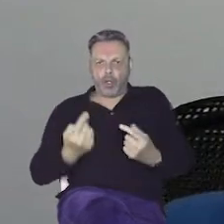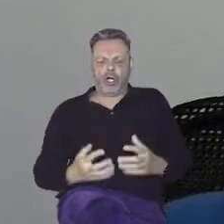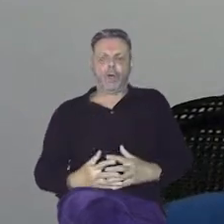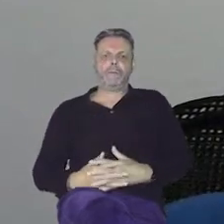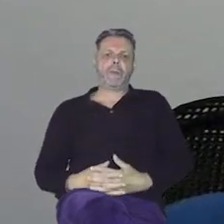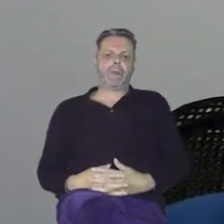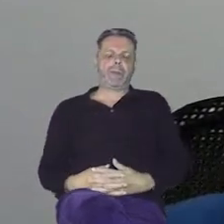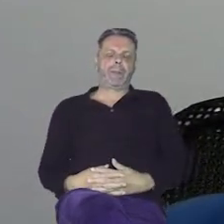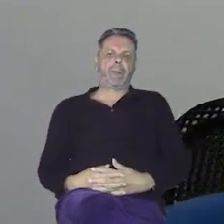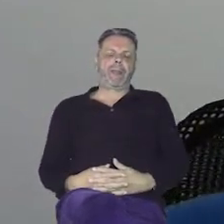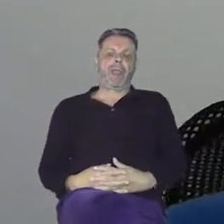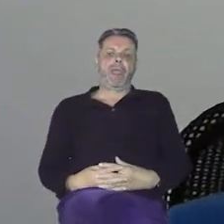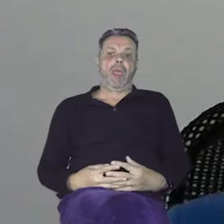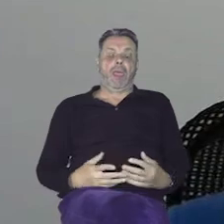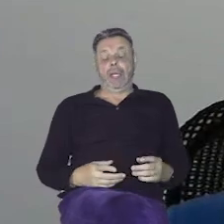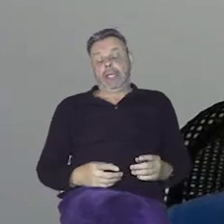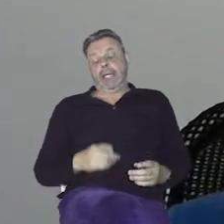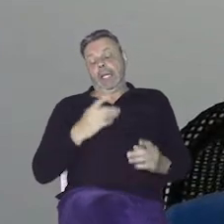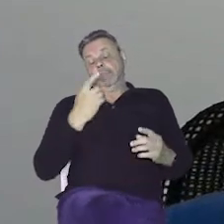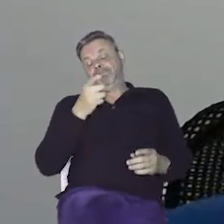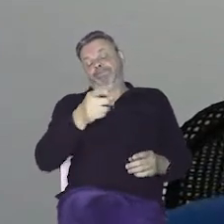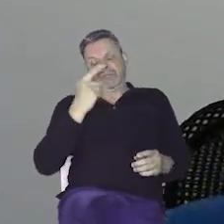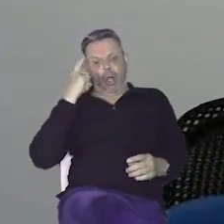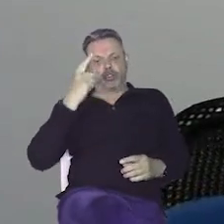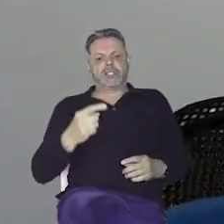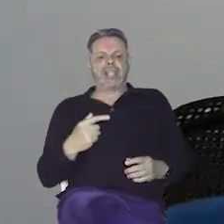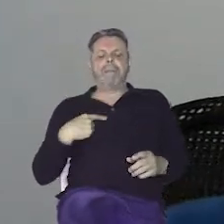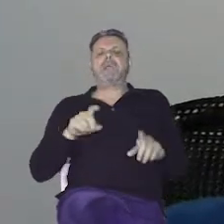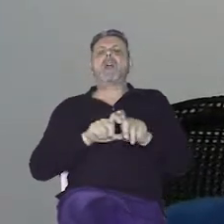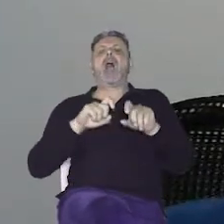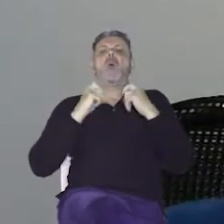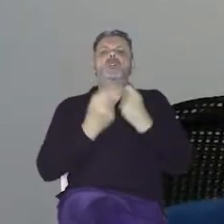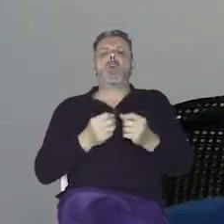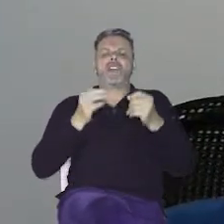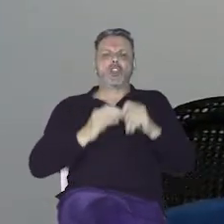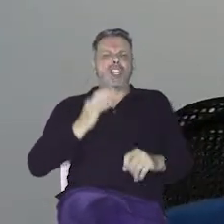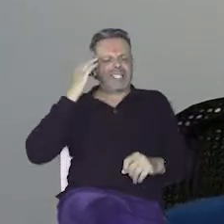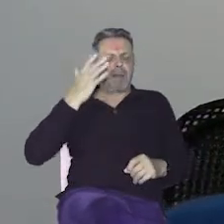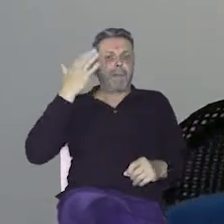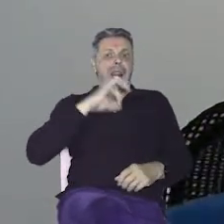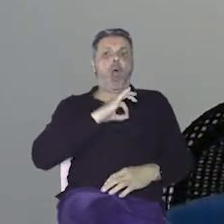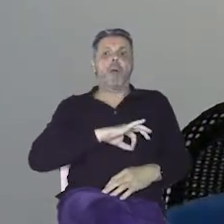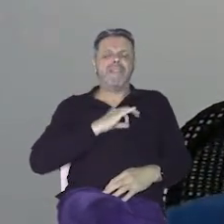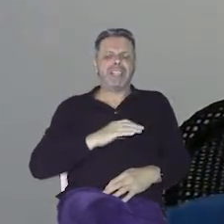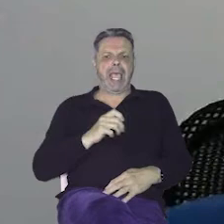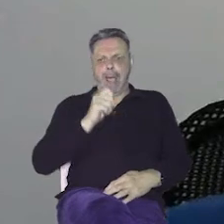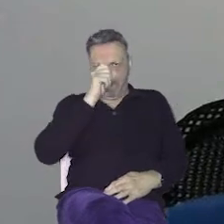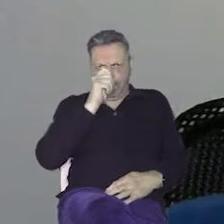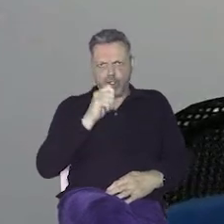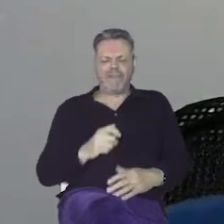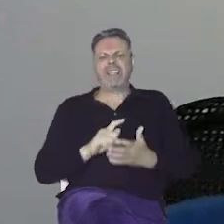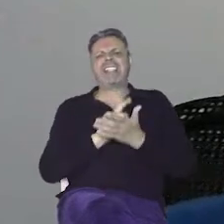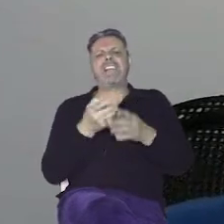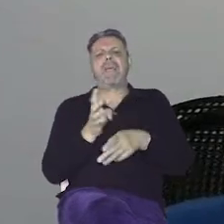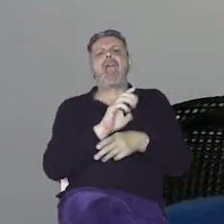desilo. Kao što znate, mi smo kao ustanove socijalne skrbi bile obvezne poštivati za vrijeme